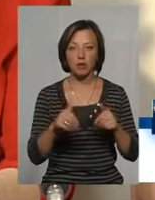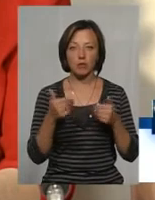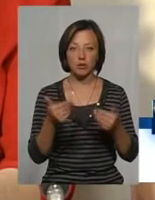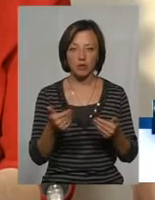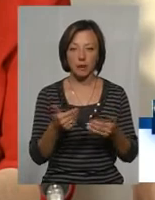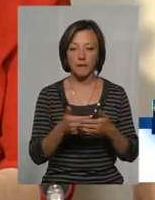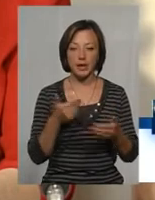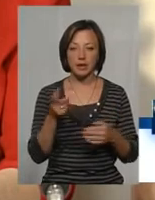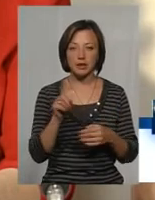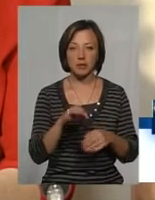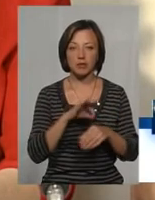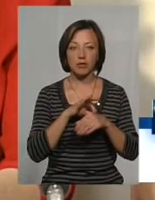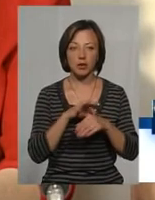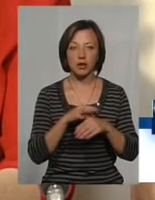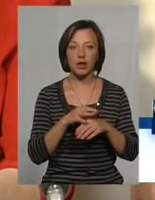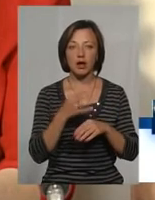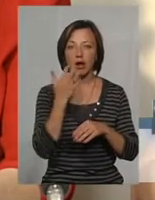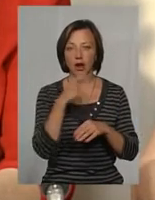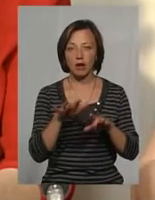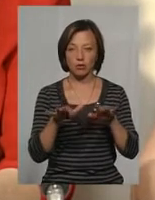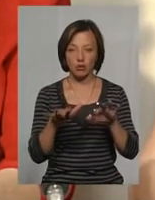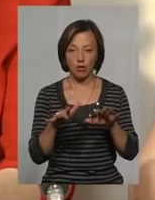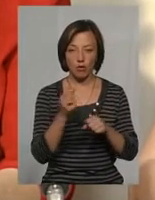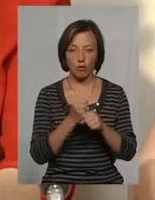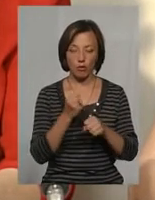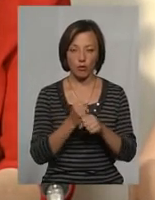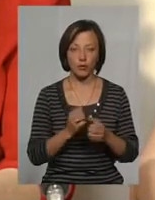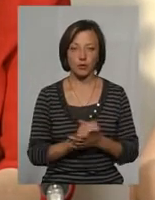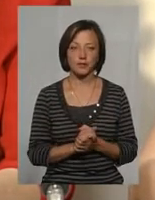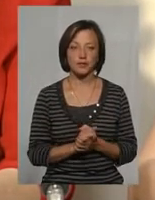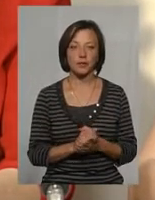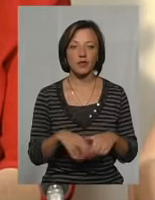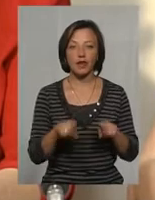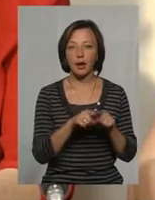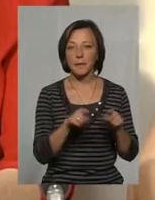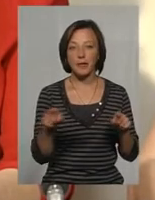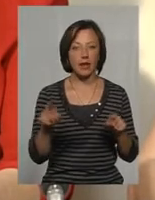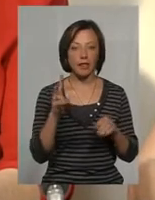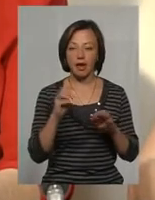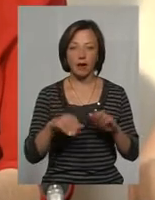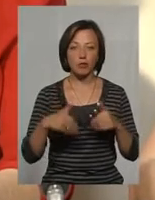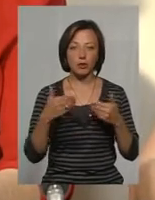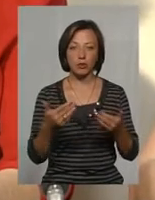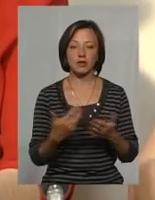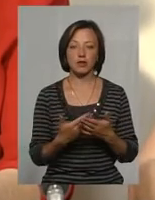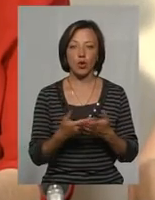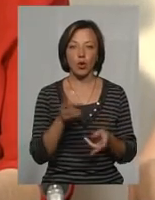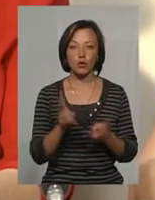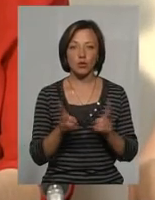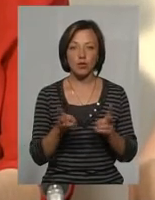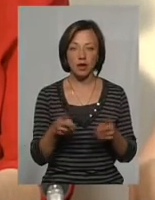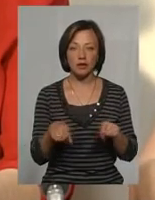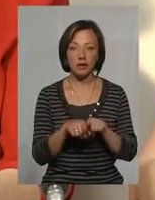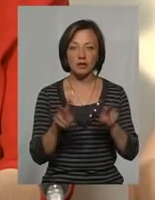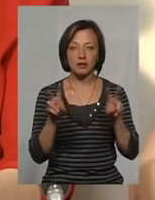рекомендовано перед тим провести повторну термічну обробку. В такий період не рекомендовано готувати так